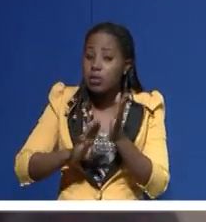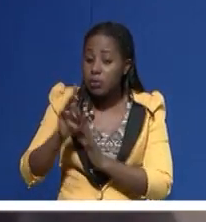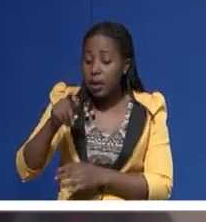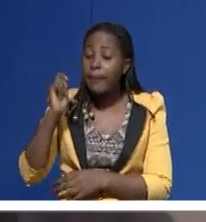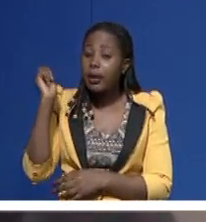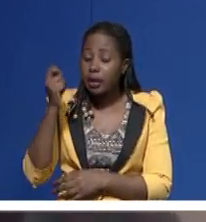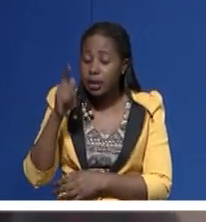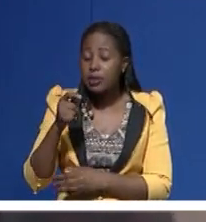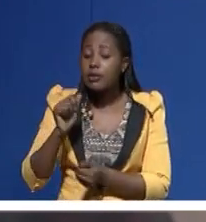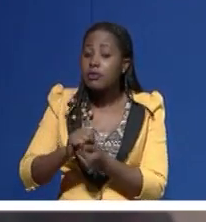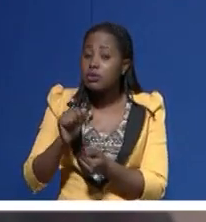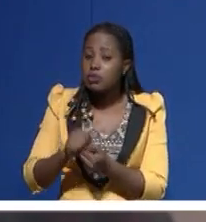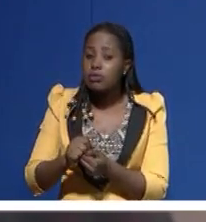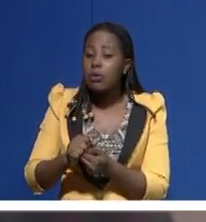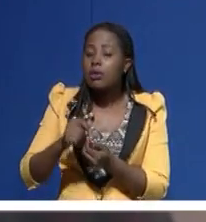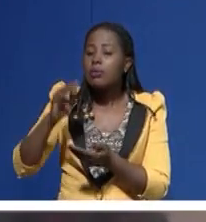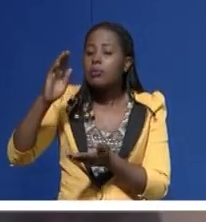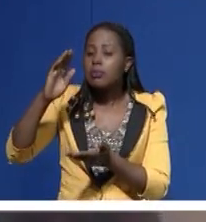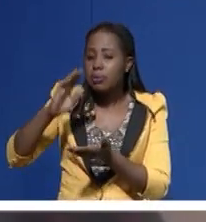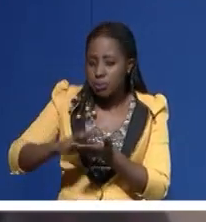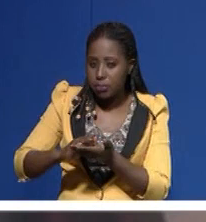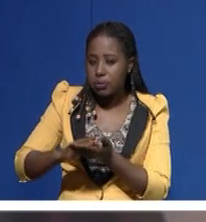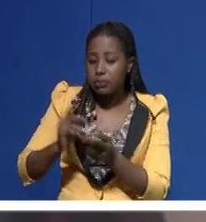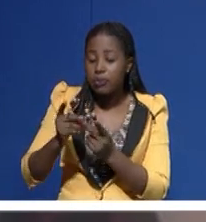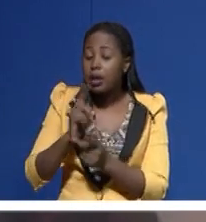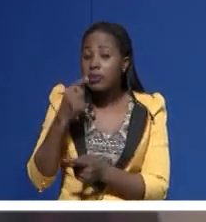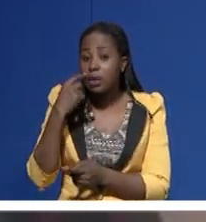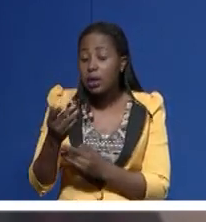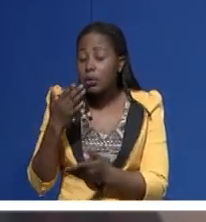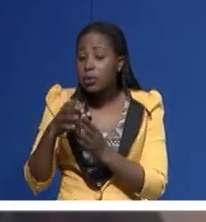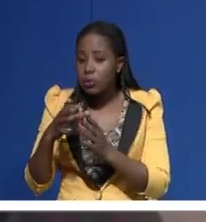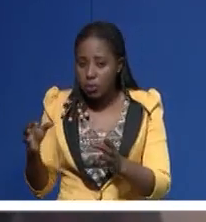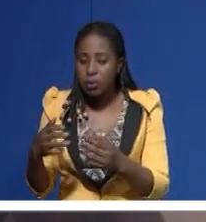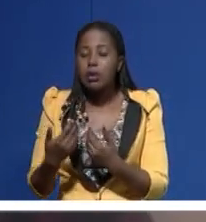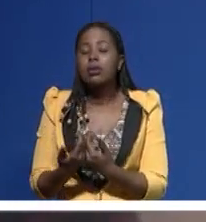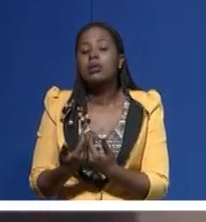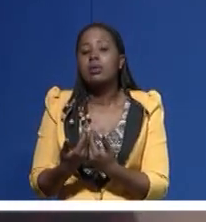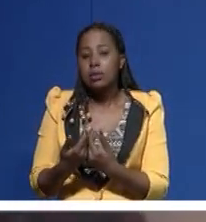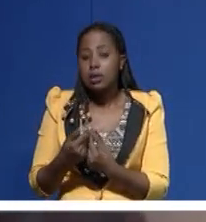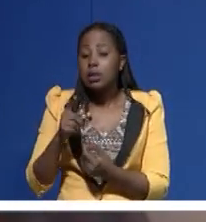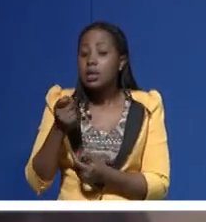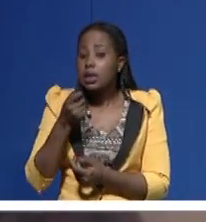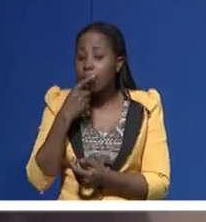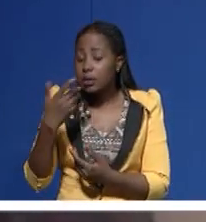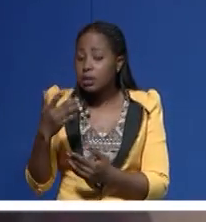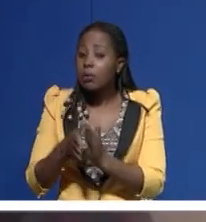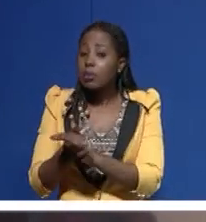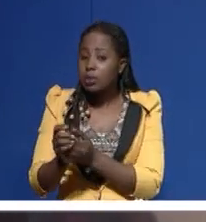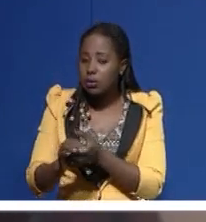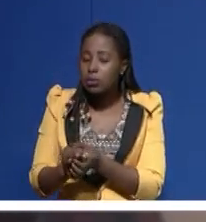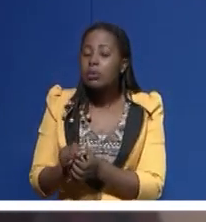nchini Kenya vitu hivi vimepungua ama havionekani kwa kiwango kikubwa. Ni dawa tu zile za kunawa mikono